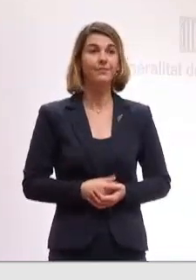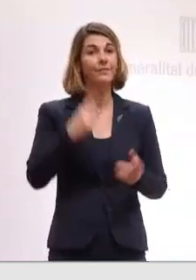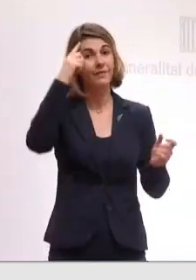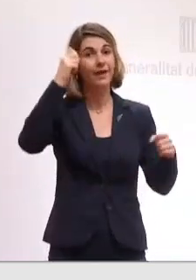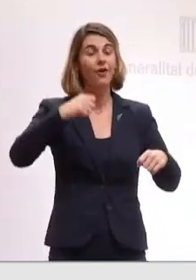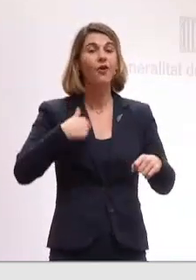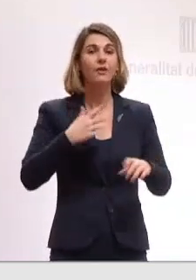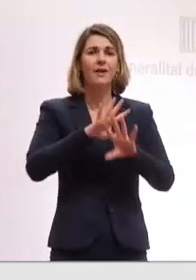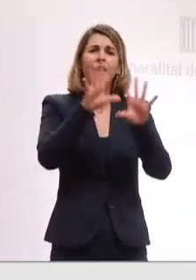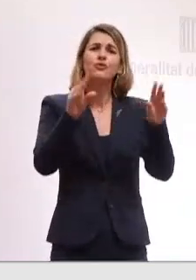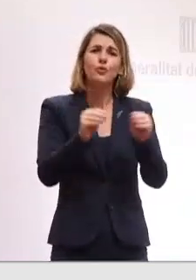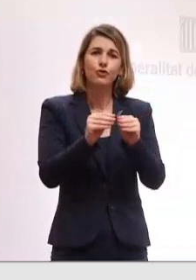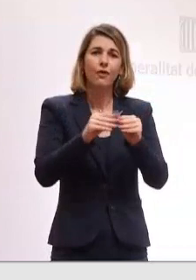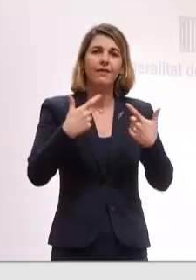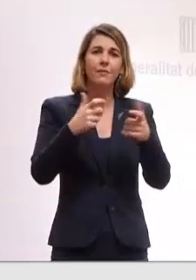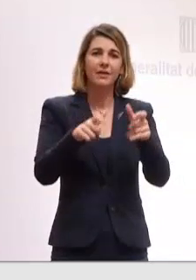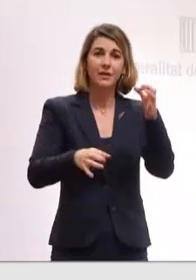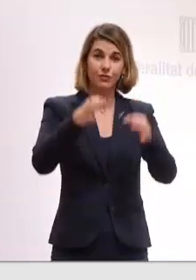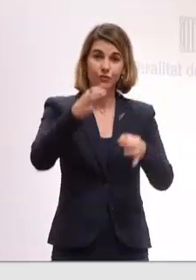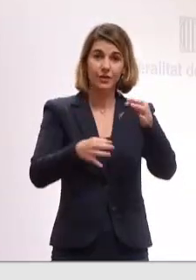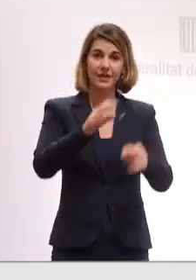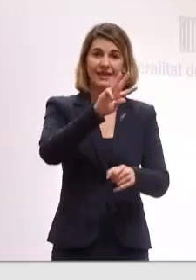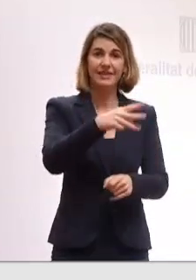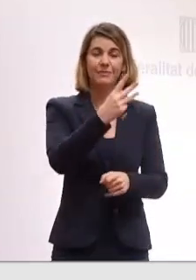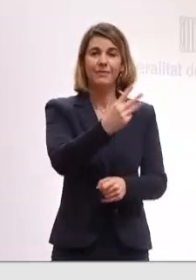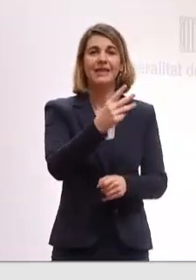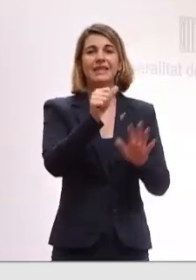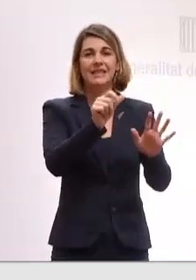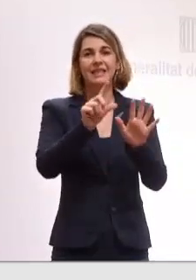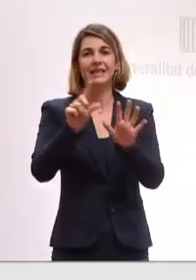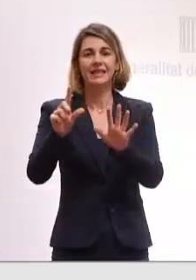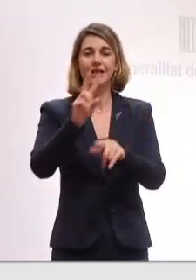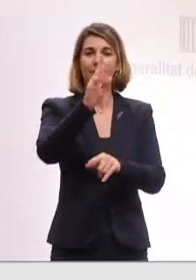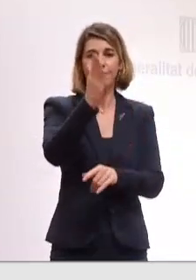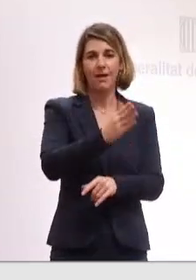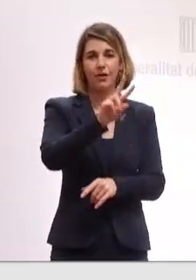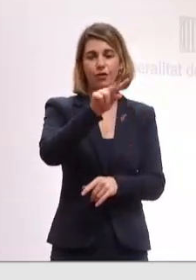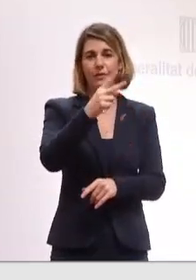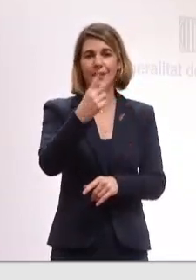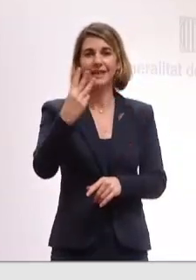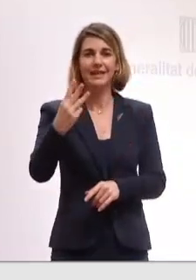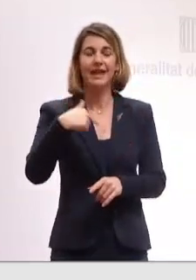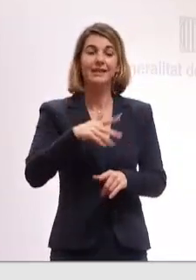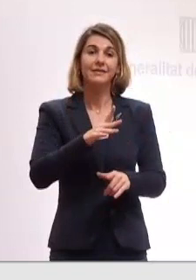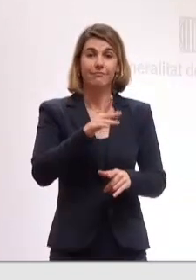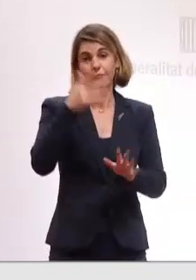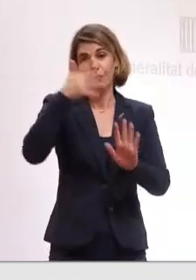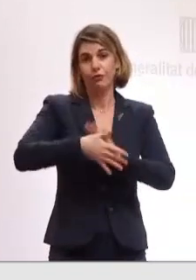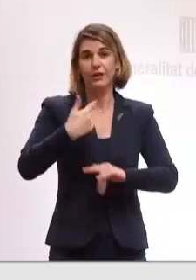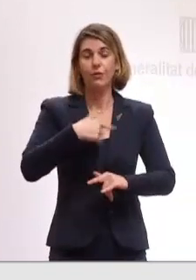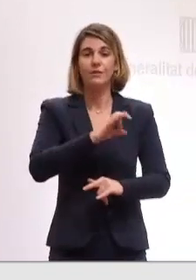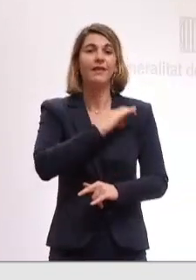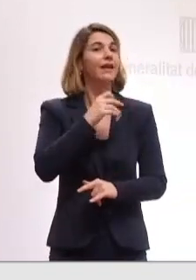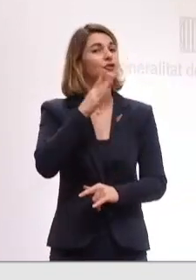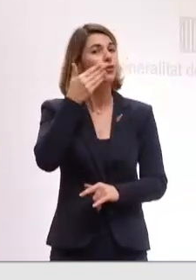D'acord amb la resolució del Departament de Justícia 3677-2023, per la qual s'atorguen les medalles